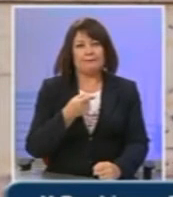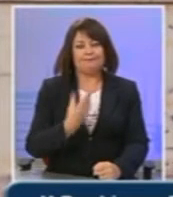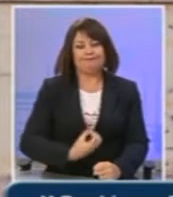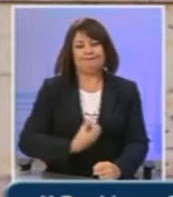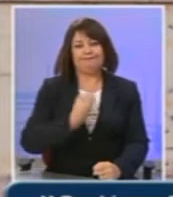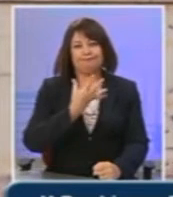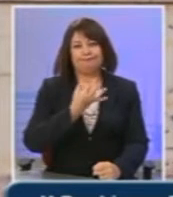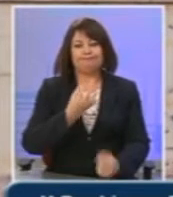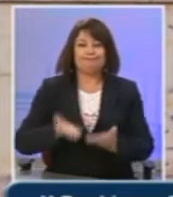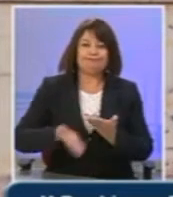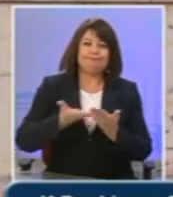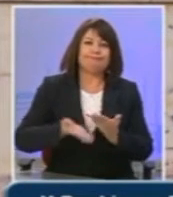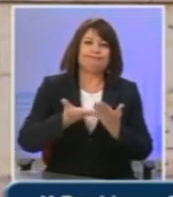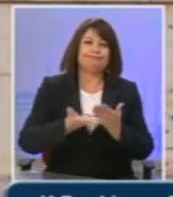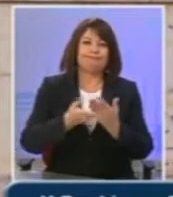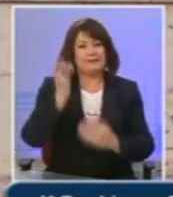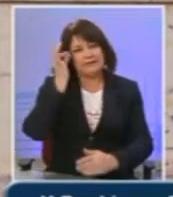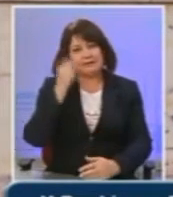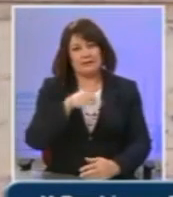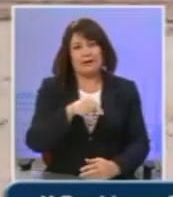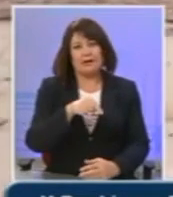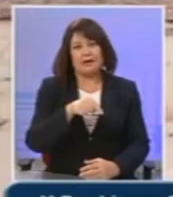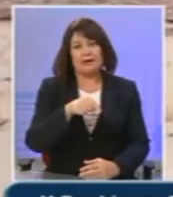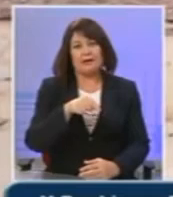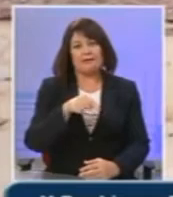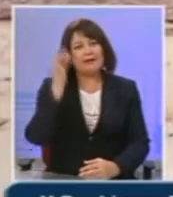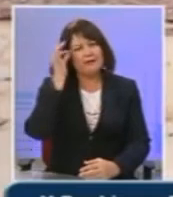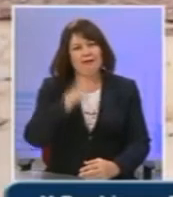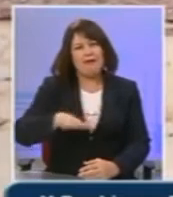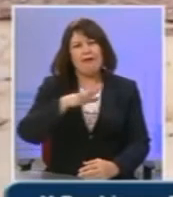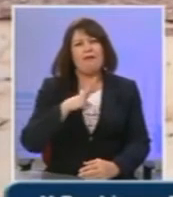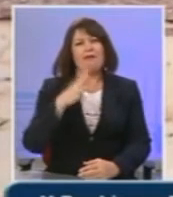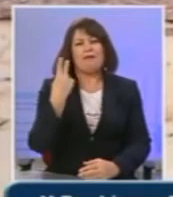Εκφράζουμε την αμέριστη αλληλεγγύη μας προς το λαό σας.